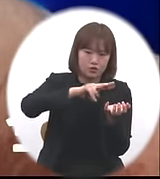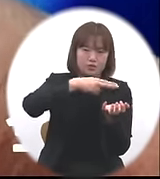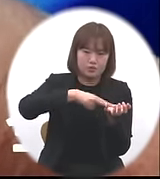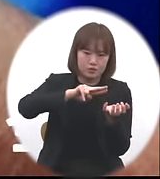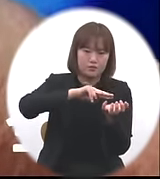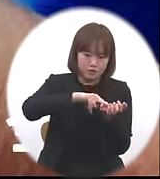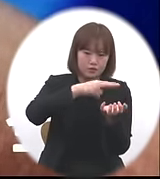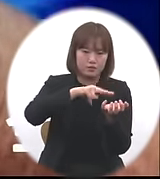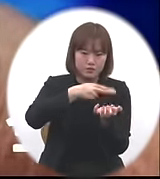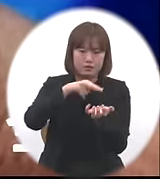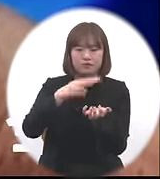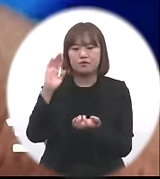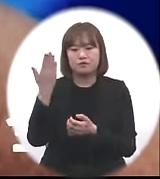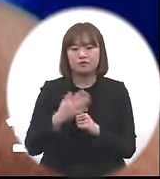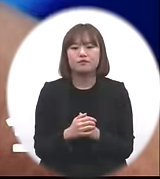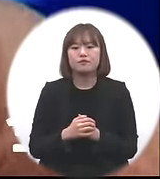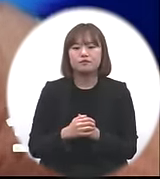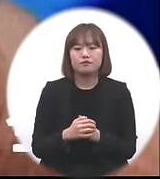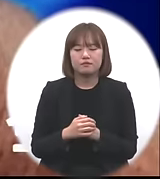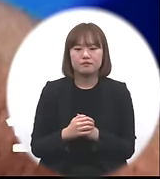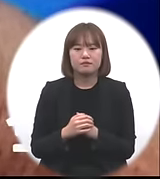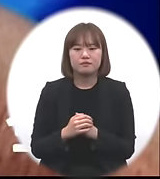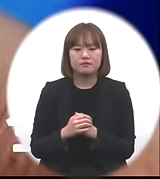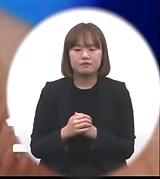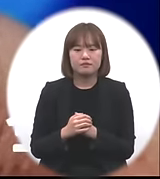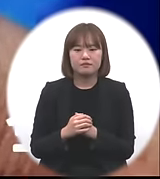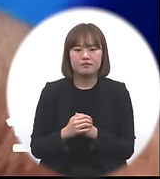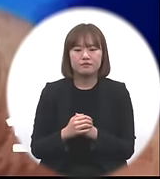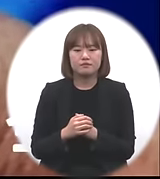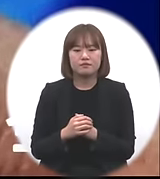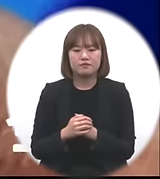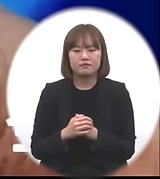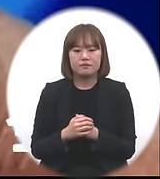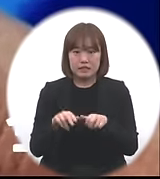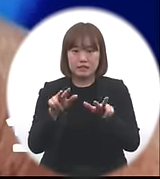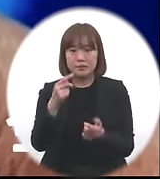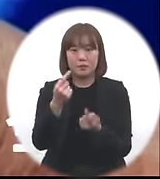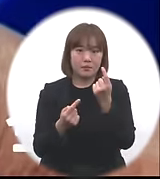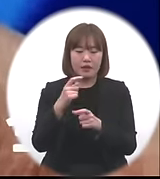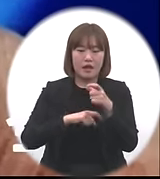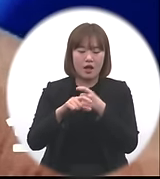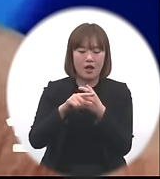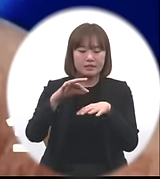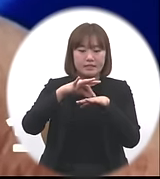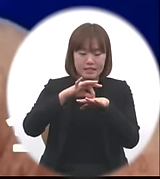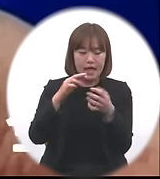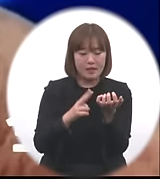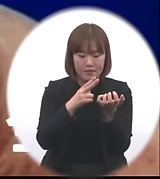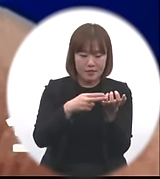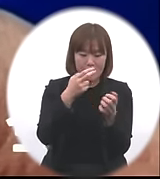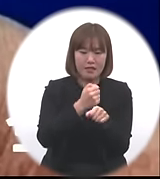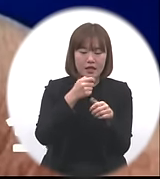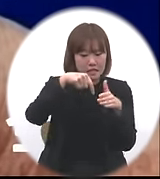집어넣어서 살을 닦는다고 생각하고 닦으면 칫솔모가 씹는 면을 덮지 않아요. 그래서 지금보다는